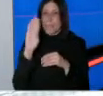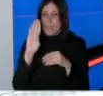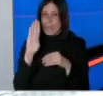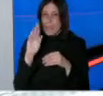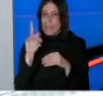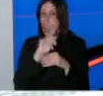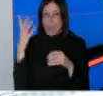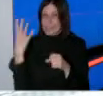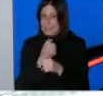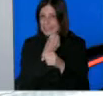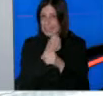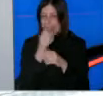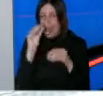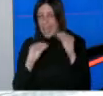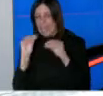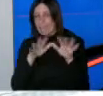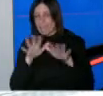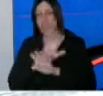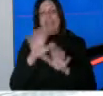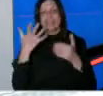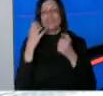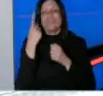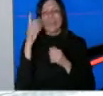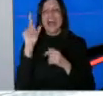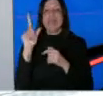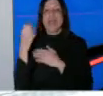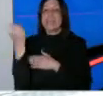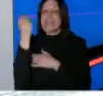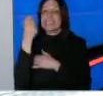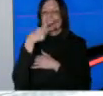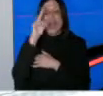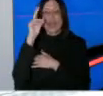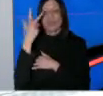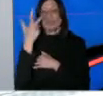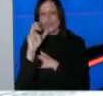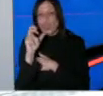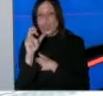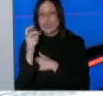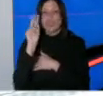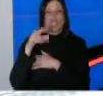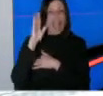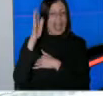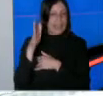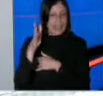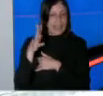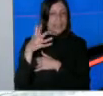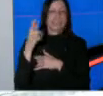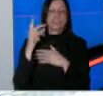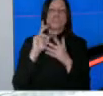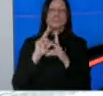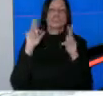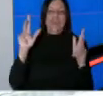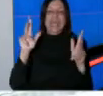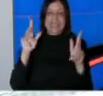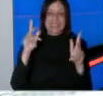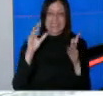נתניהו לא מצליח להרכיב ממשלה, אין לו עדיין את ה-61, אבל הוא מתחזק, שים לב, הליכוד 30 מנדטים, יש עתיד, סקר חדשות 12, 18